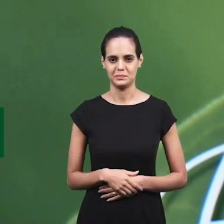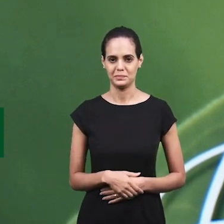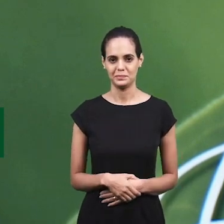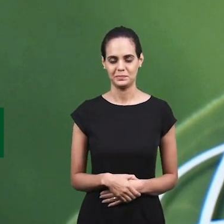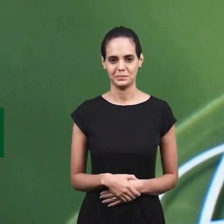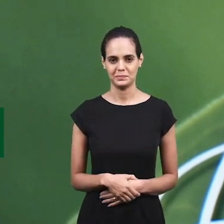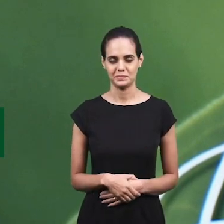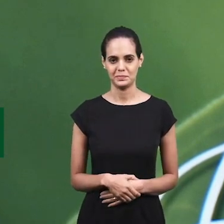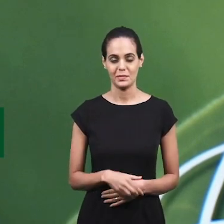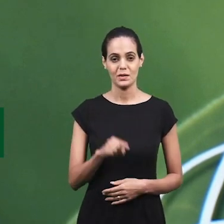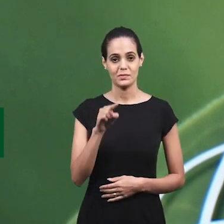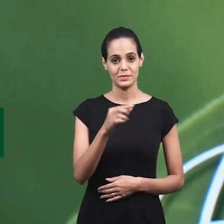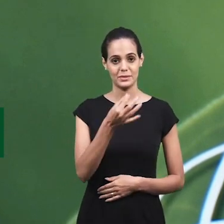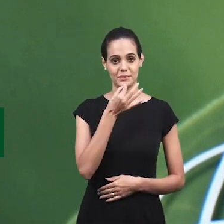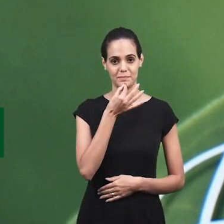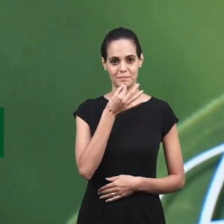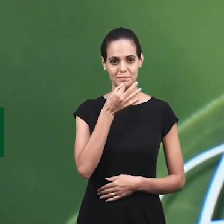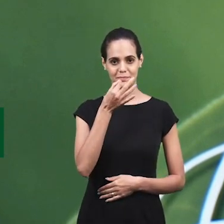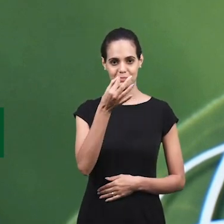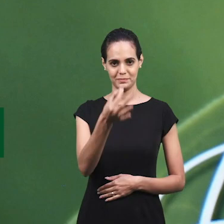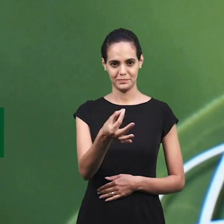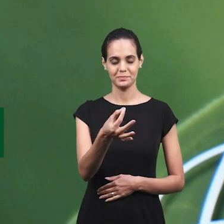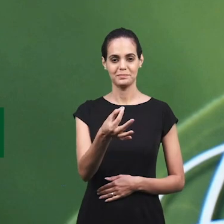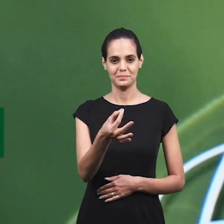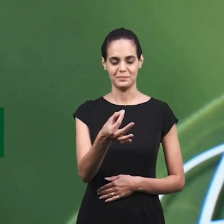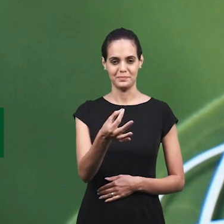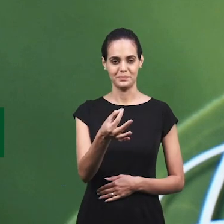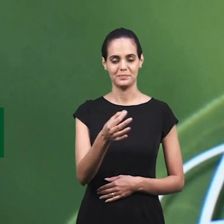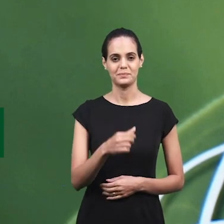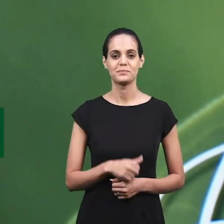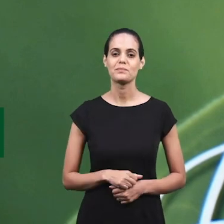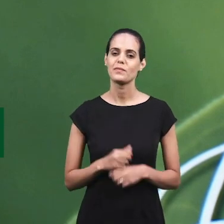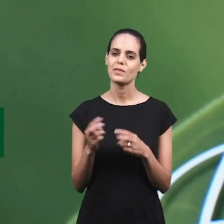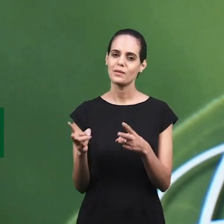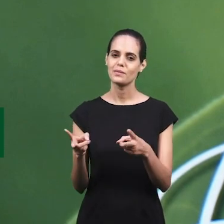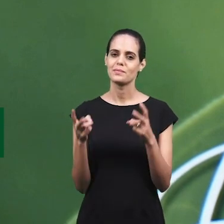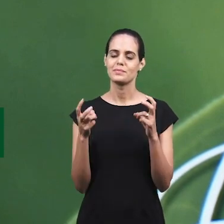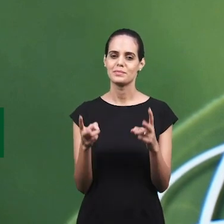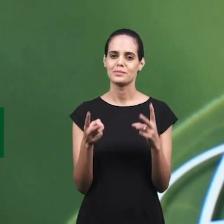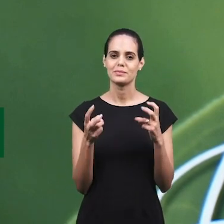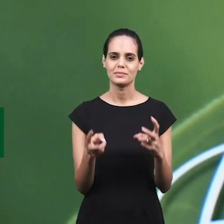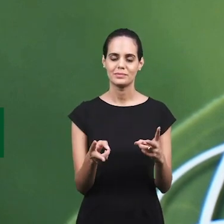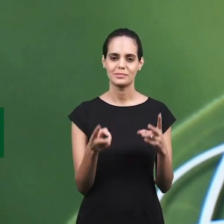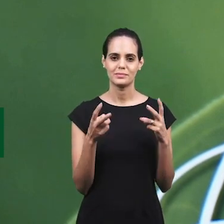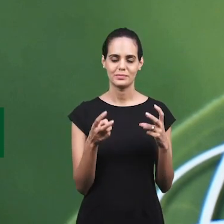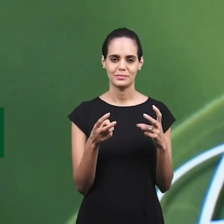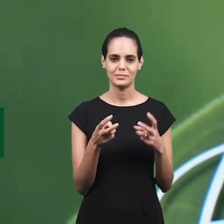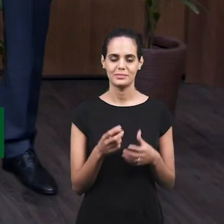commentaire, vos observations à propos de ce texte,